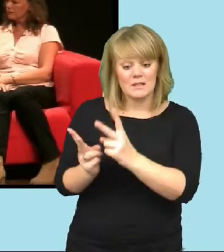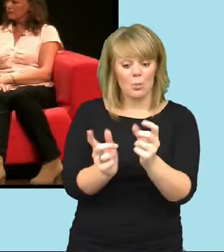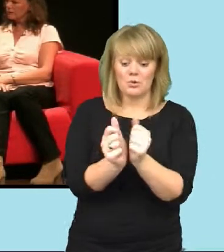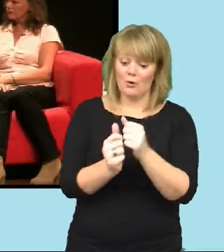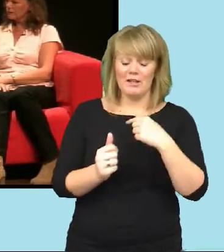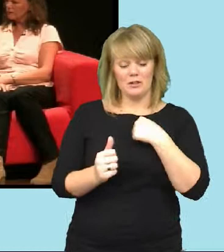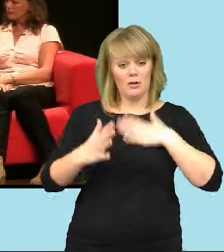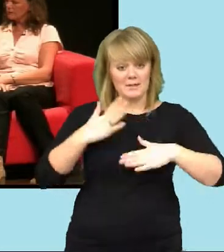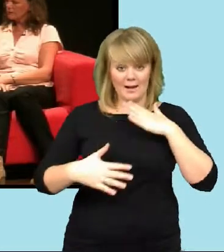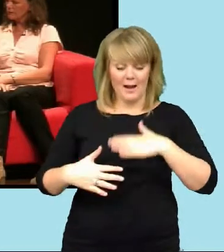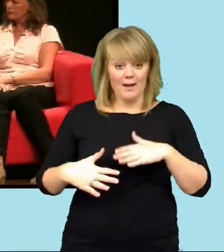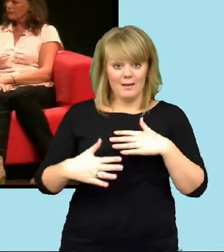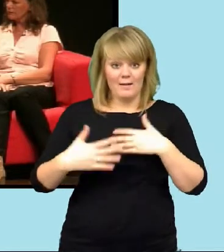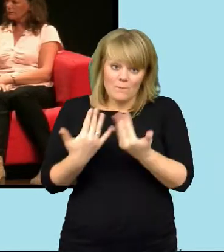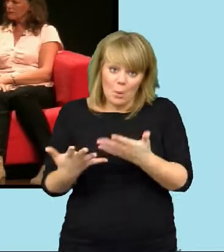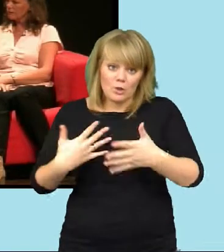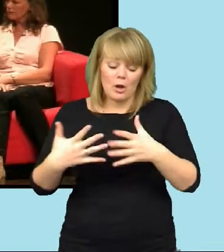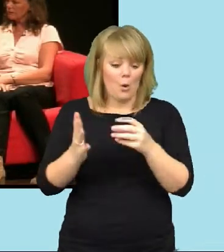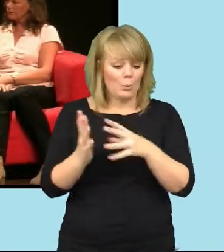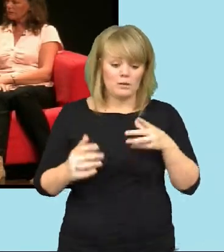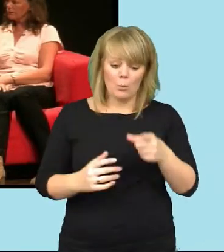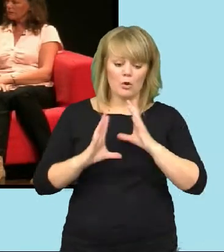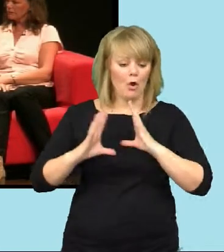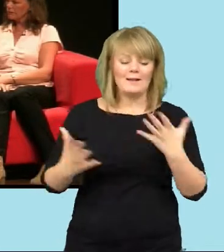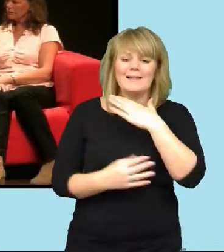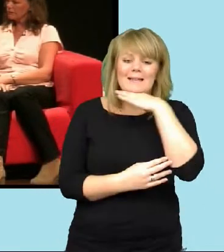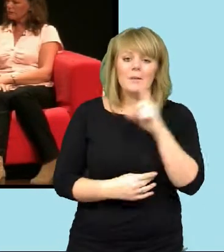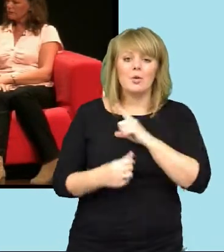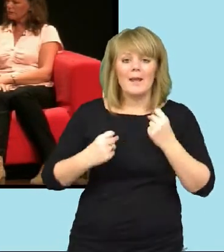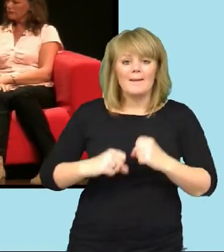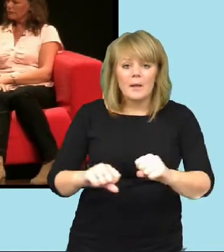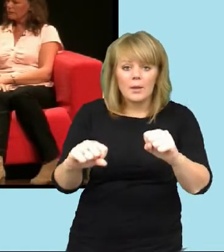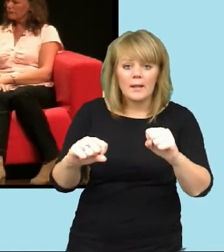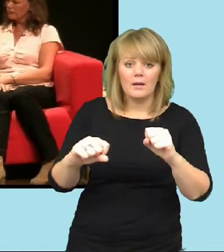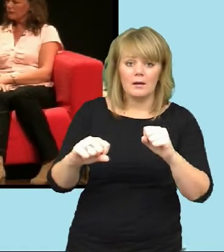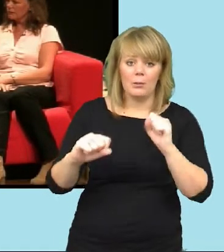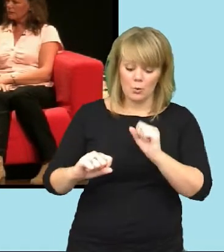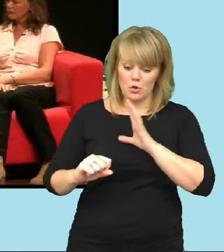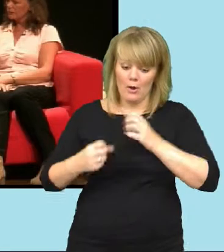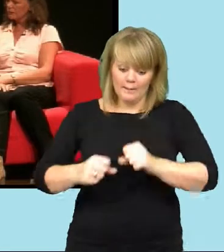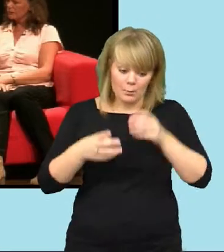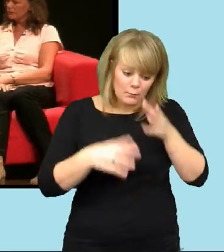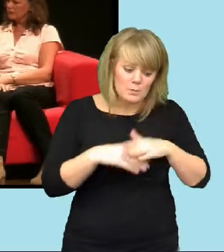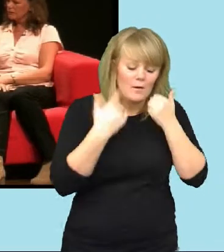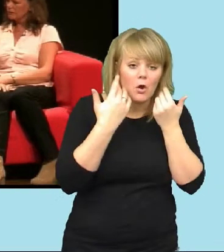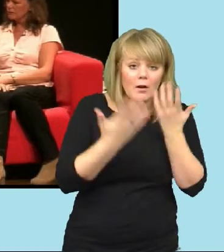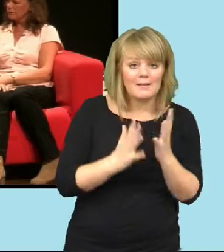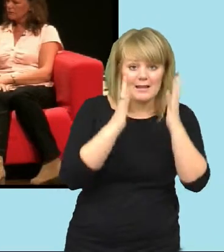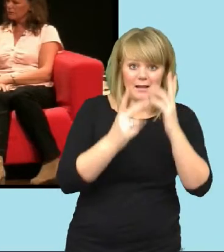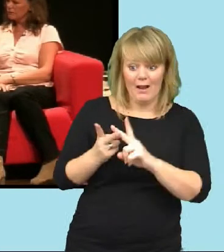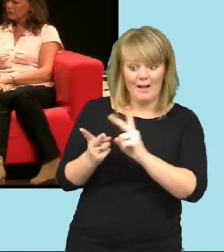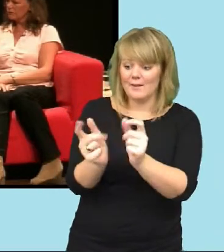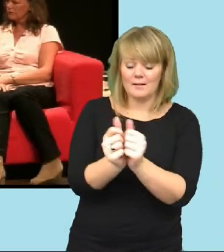det tar för mycket energi från henne för att fixa sin vardag. Och det, så jag sa igår när jag pratade med henne att du är